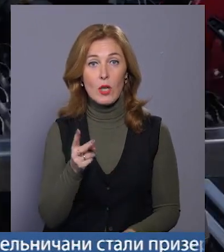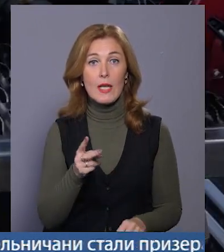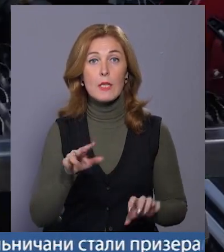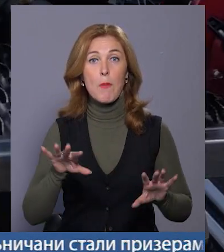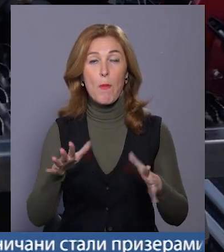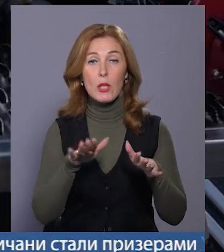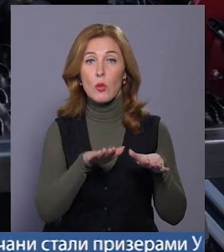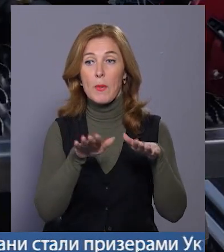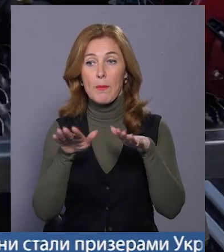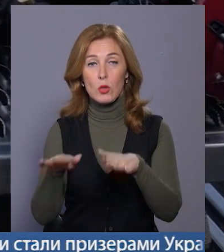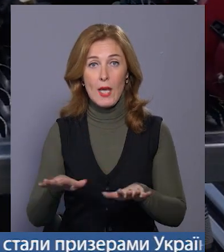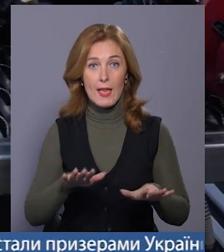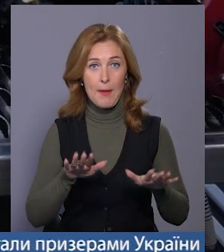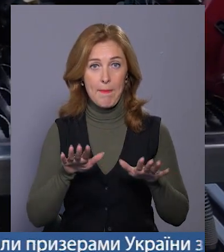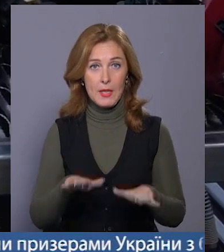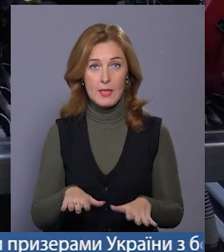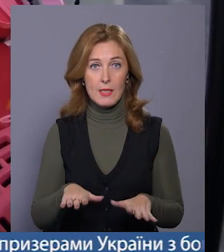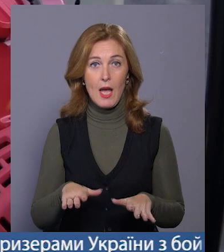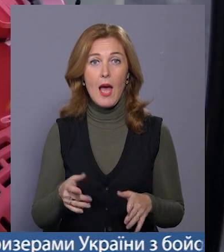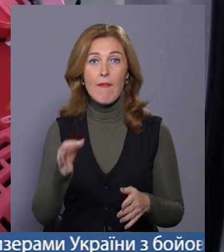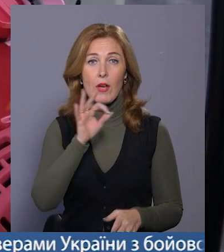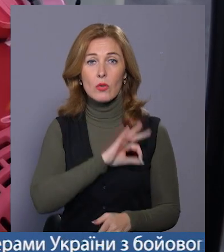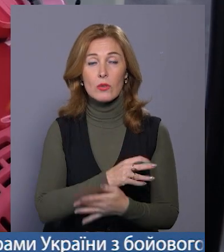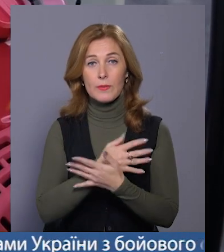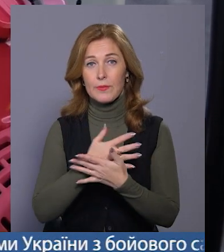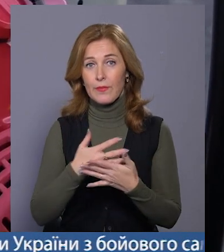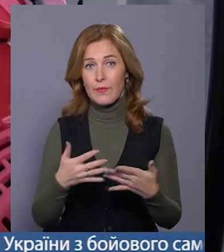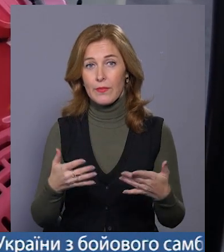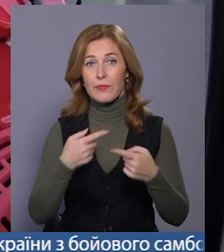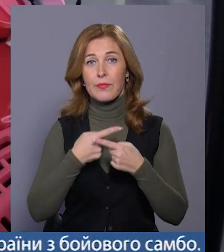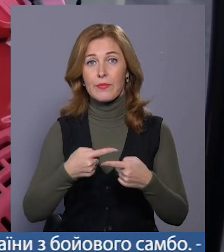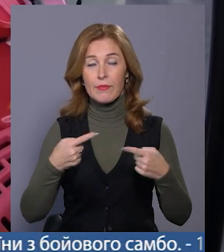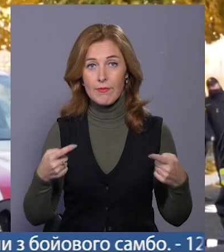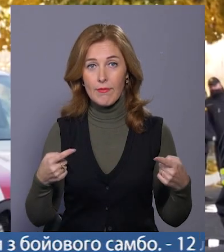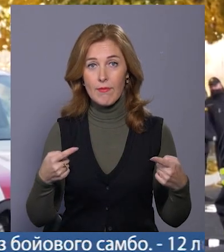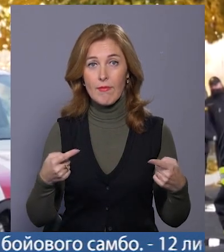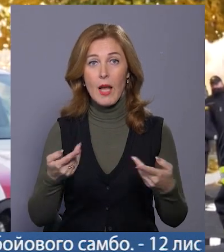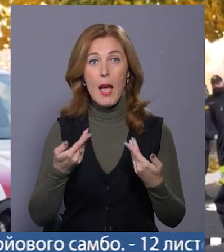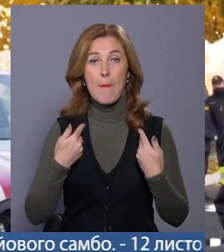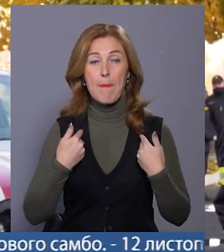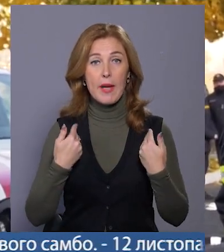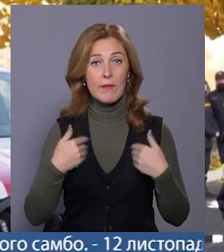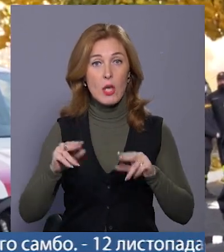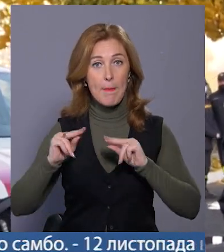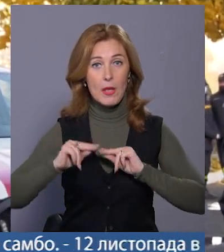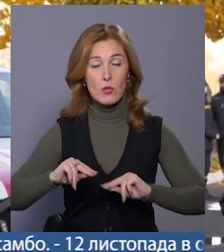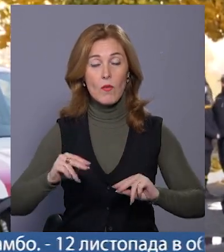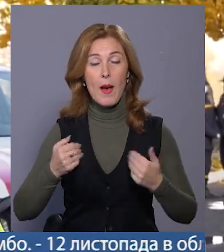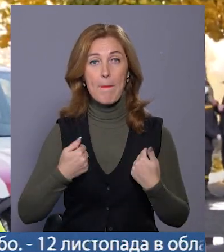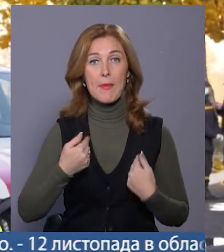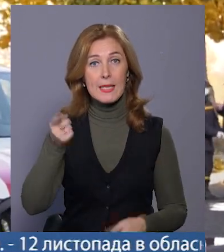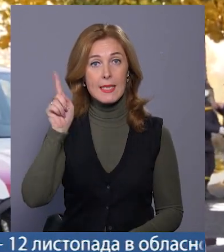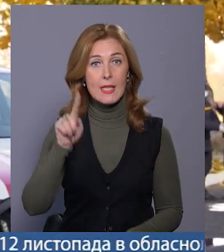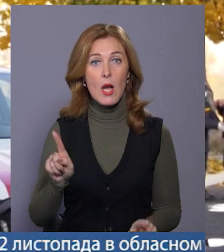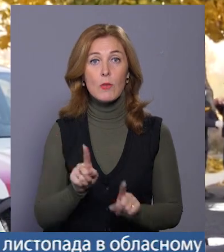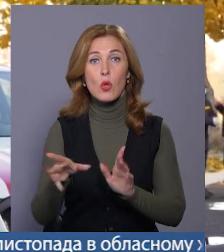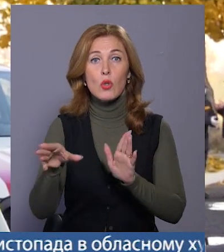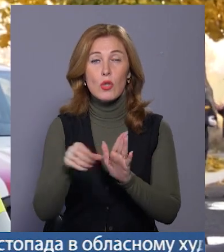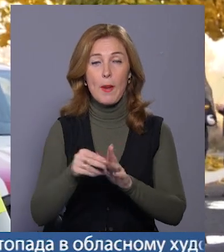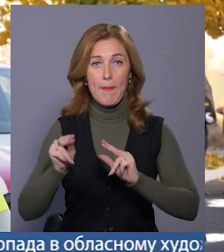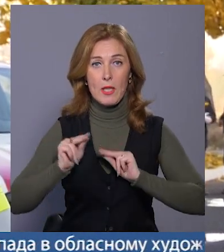місце. Використовуються домкрати, рожими, різаки, гідравлічний або комбінований. Ми вже ним працювали, ми вже знаємо, що з чим працює